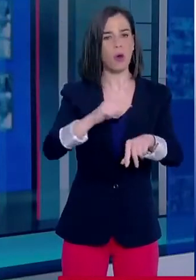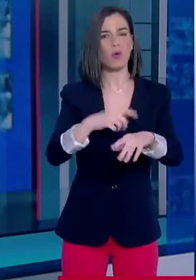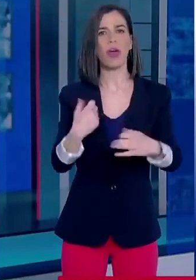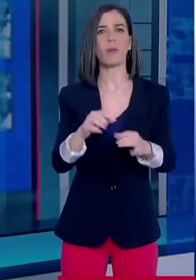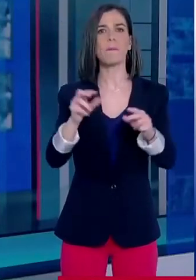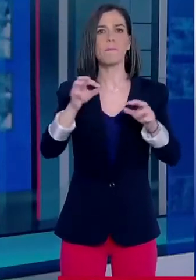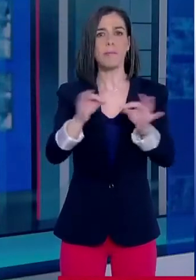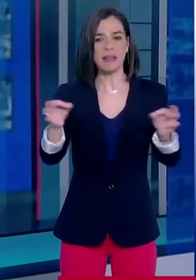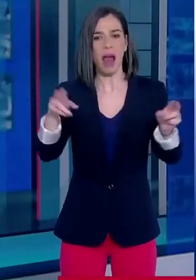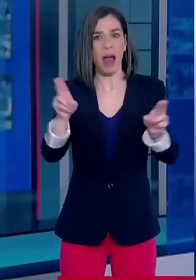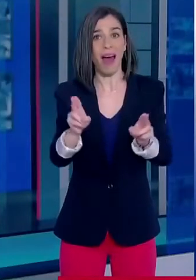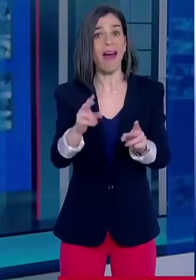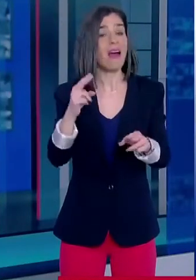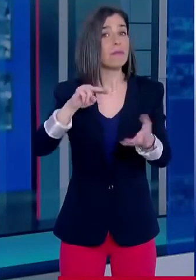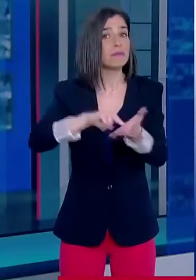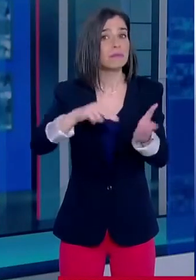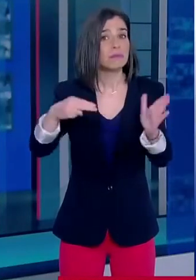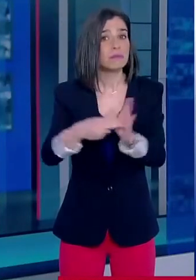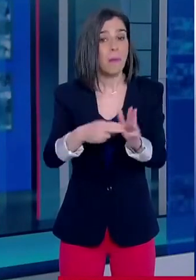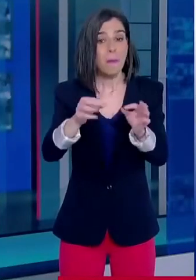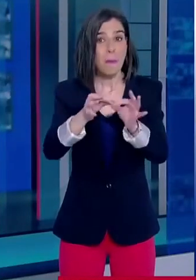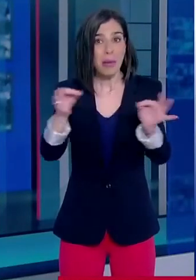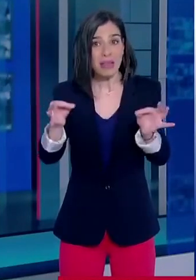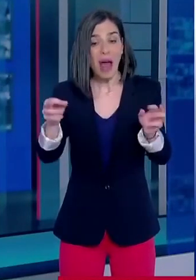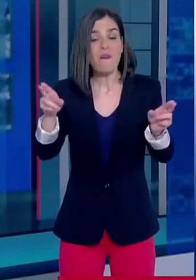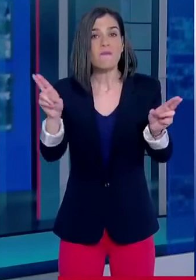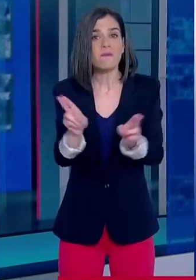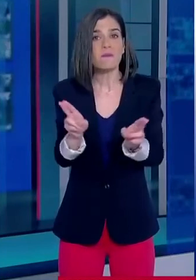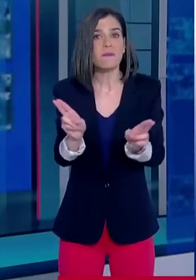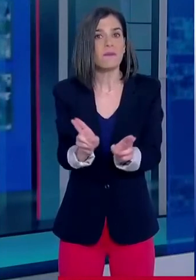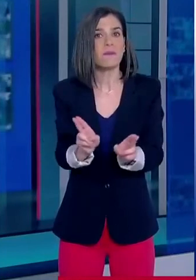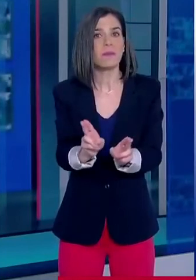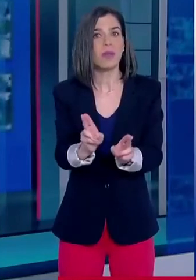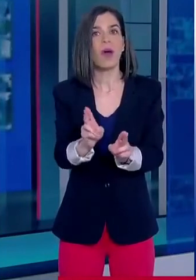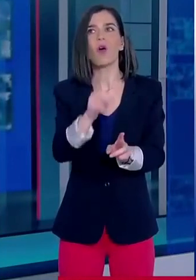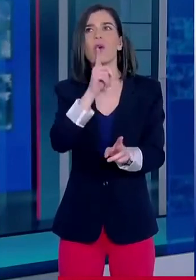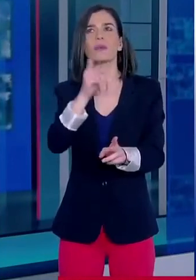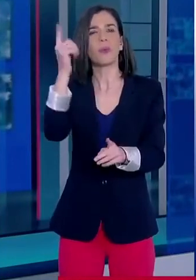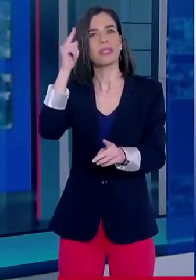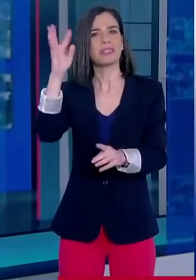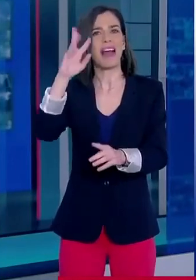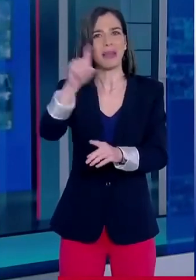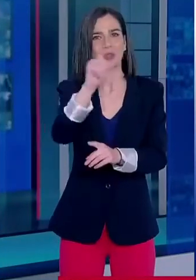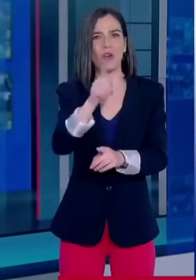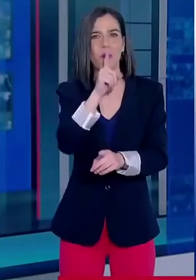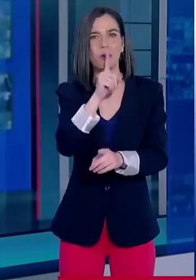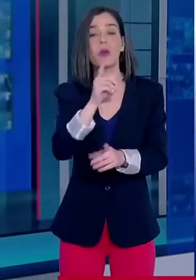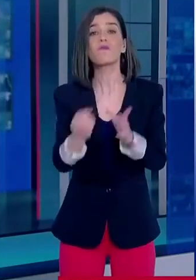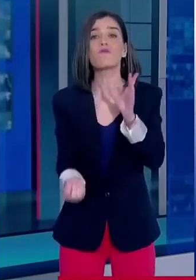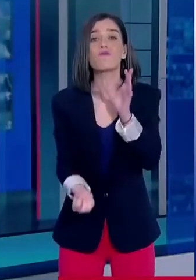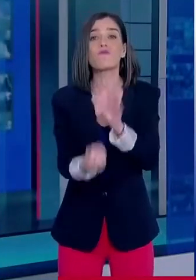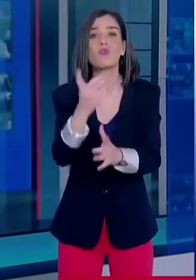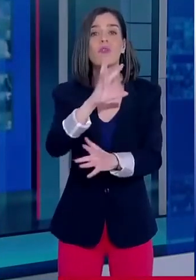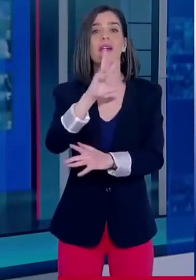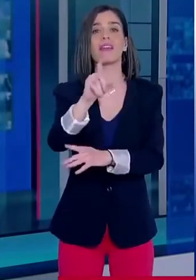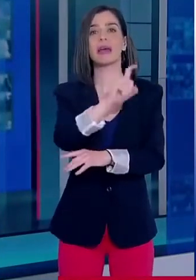προσοχή. Η επόμενη φάση θα είναι η σταδιακή επιστροφή όχι στη συνήθη καθημερινότητα, αλλά σε μια νέα καθημερινότητα.